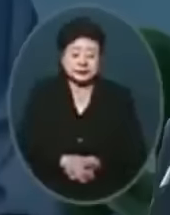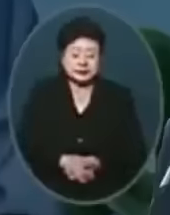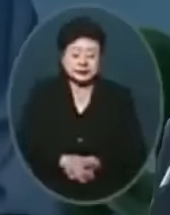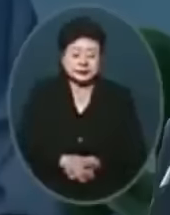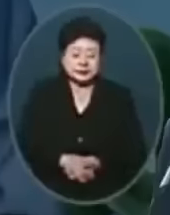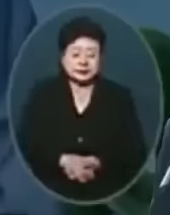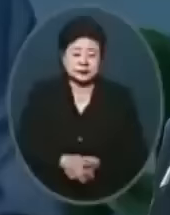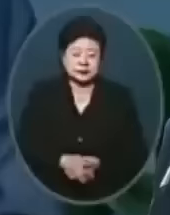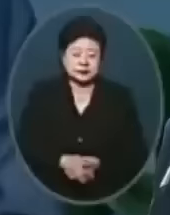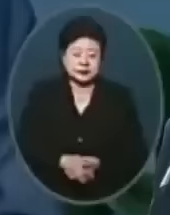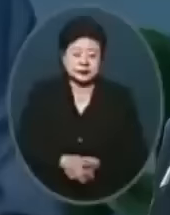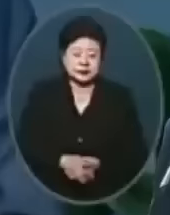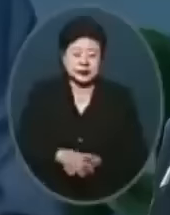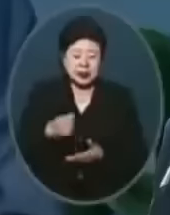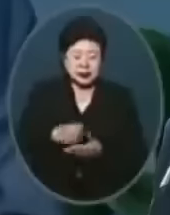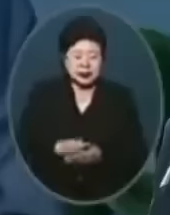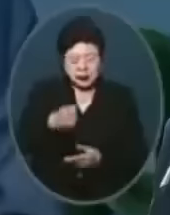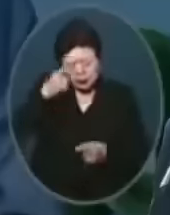고달프고 괴로웠다.